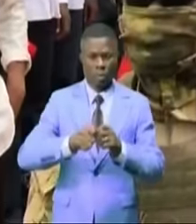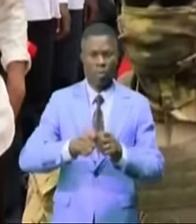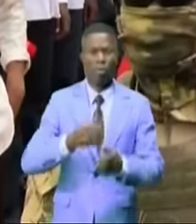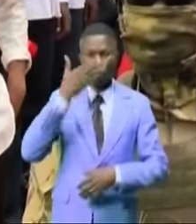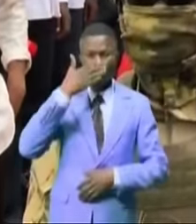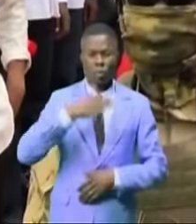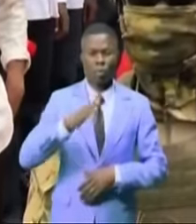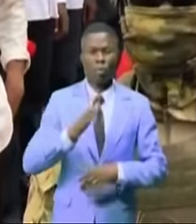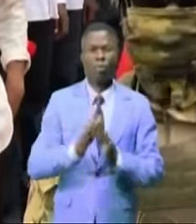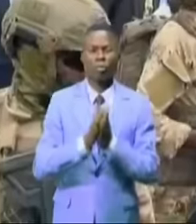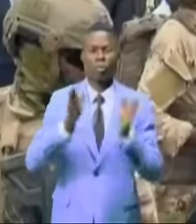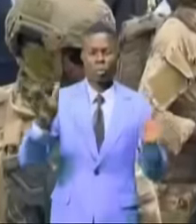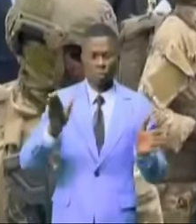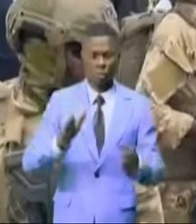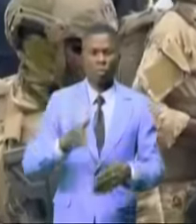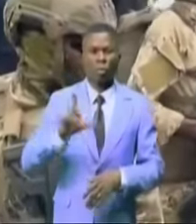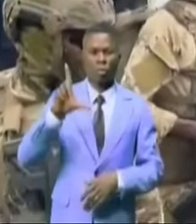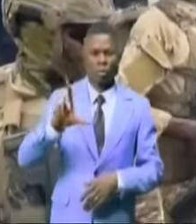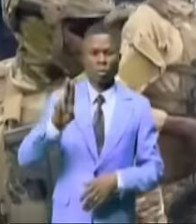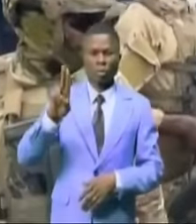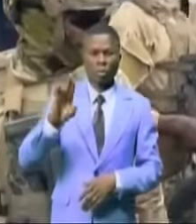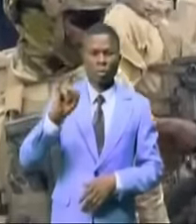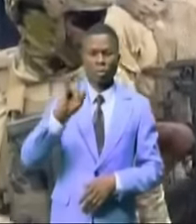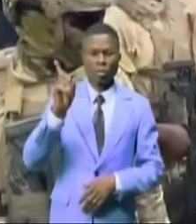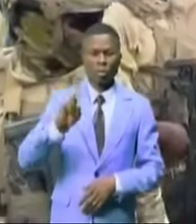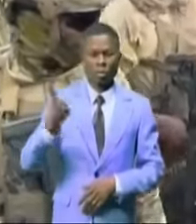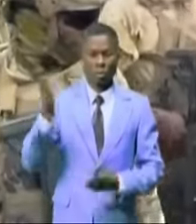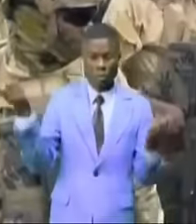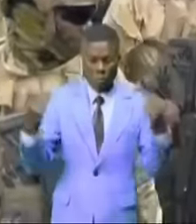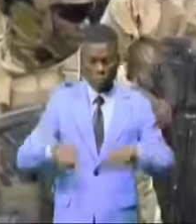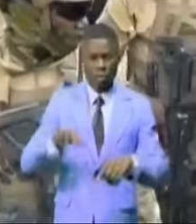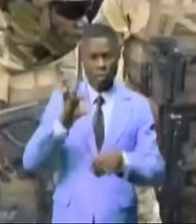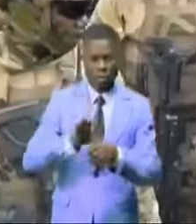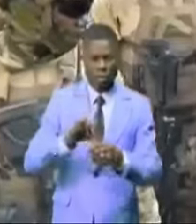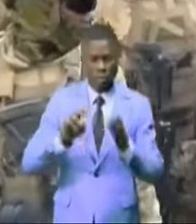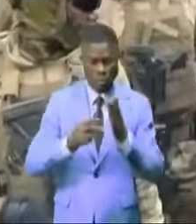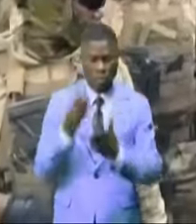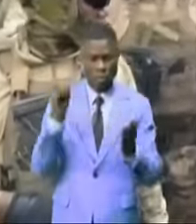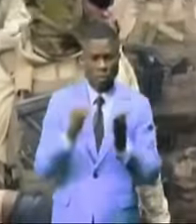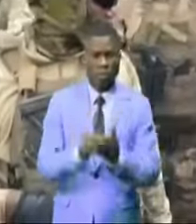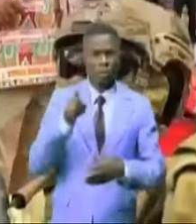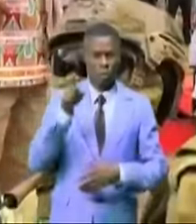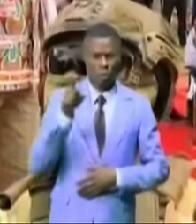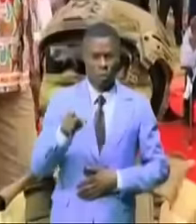l'hôpital général des références de Luisa, une fois réélu président de la République.